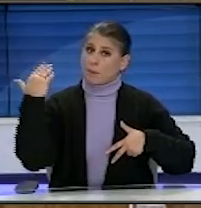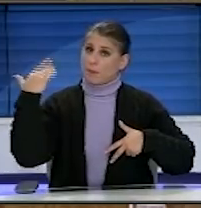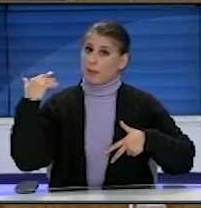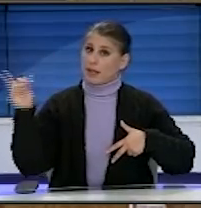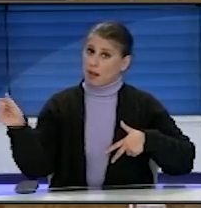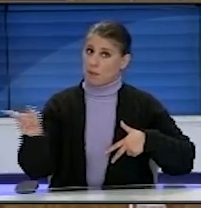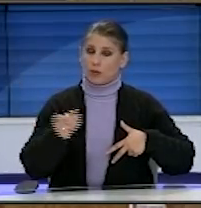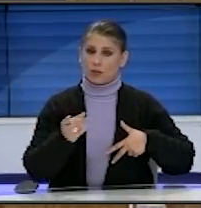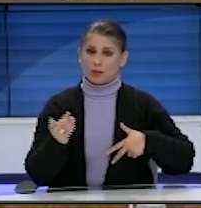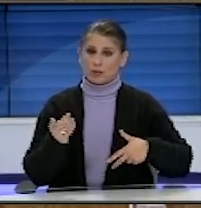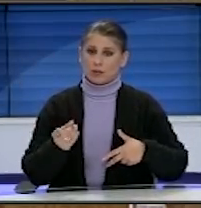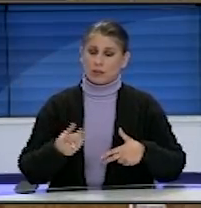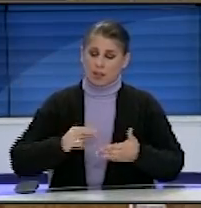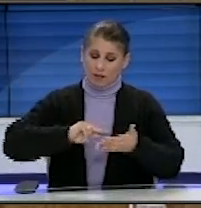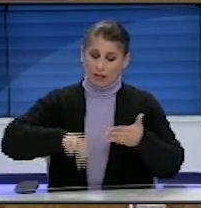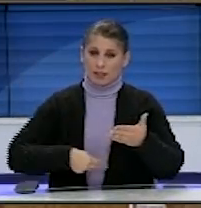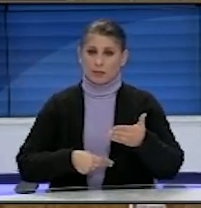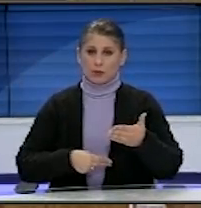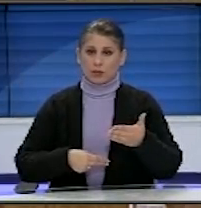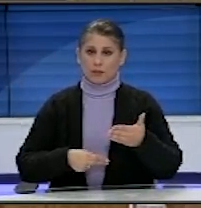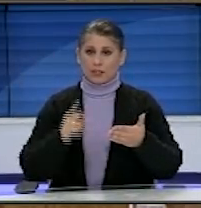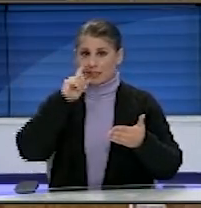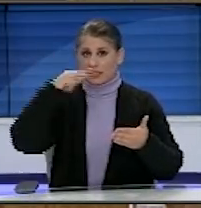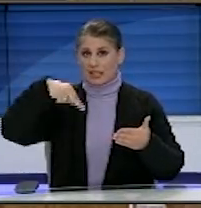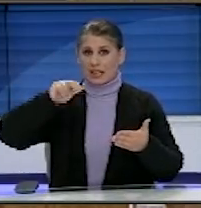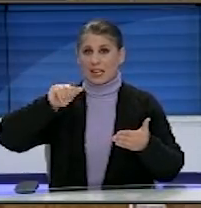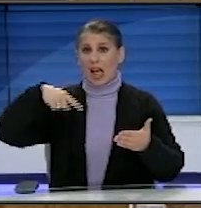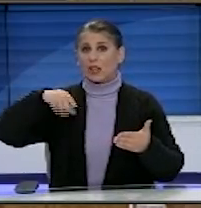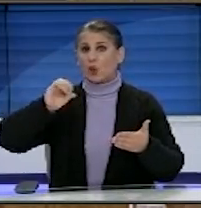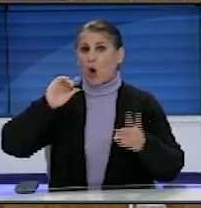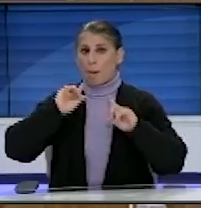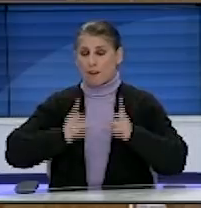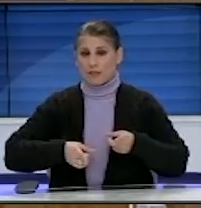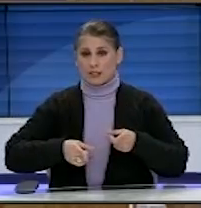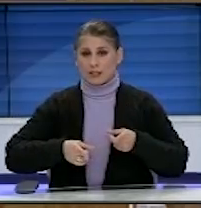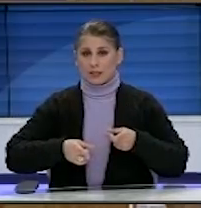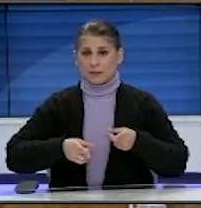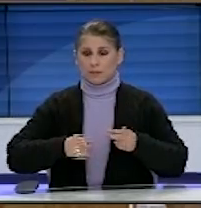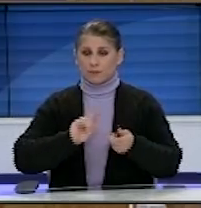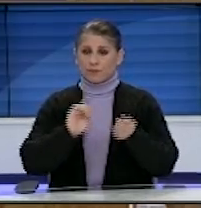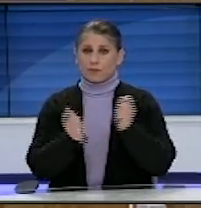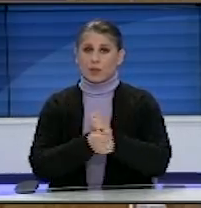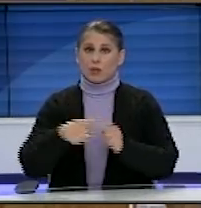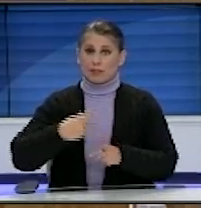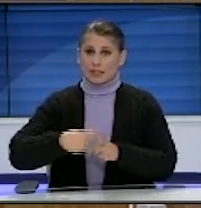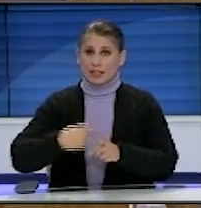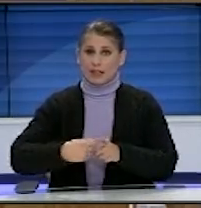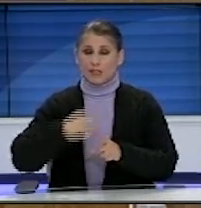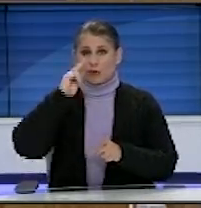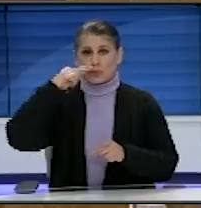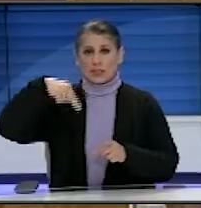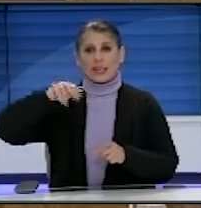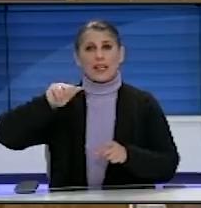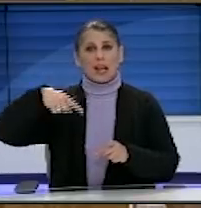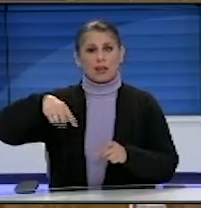από εσάς έβαλαν τις υπογραφές τους σε νατοϊκές αποφάσεις και στη μετατροπή της χώρας σε